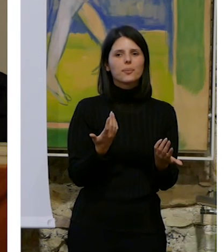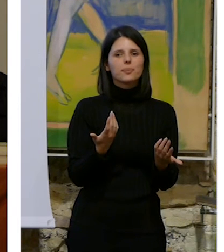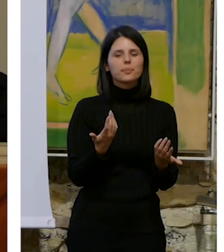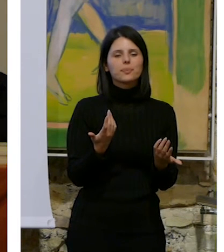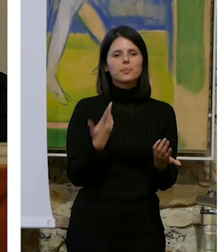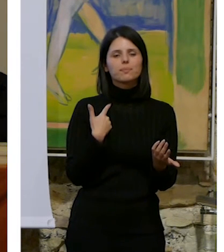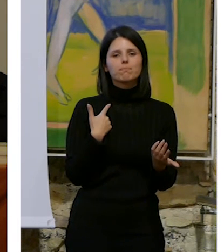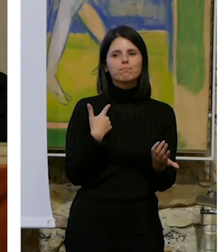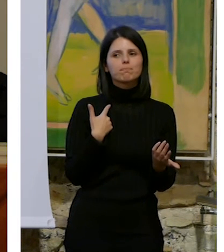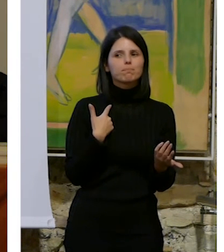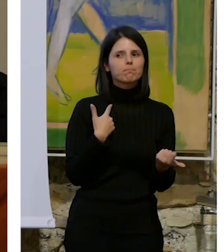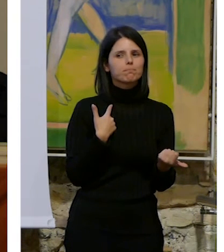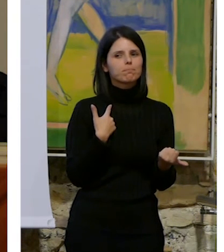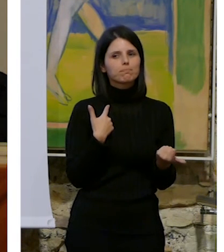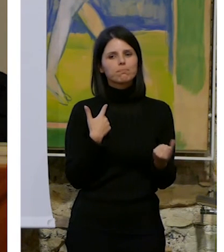voglio dire,